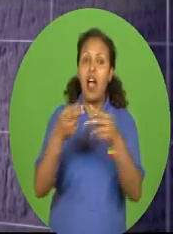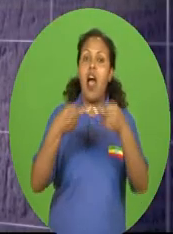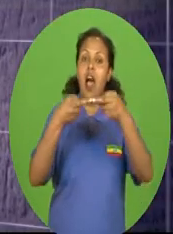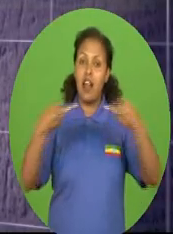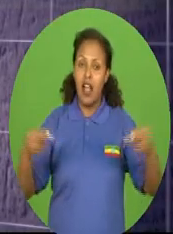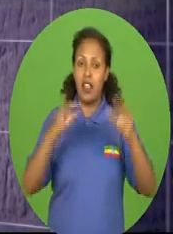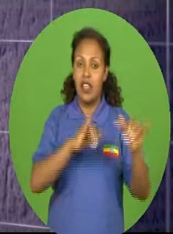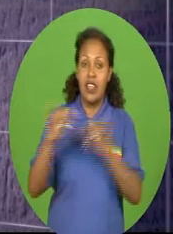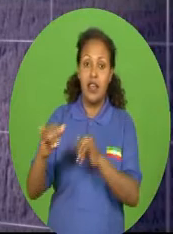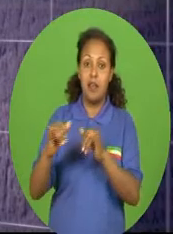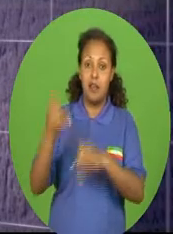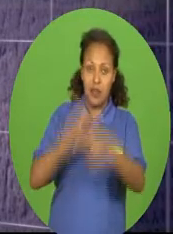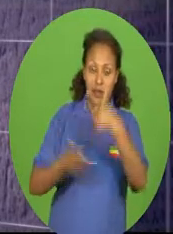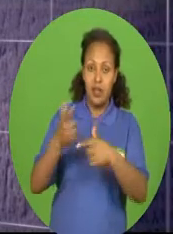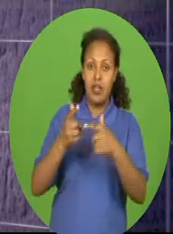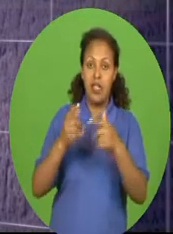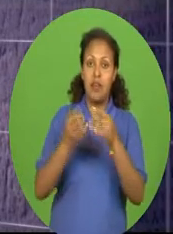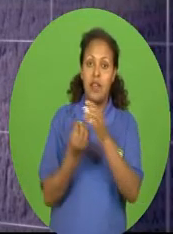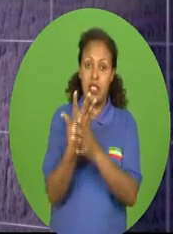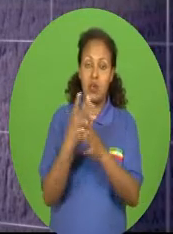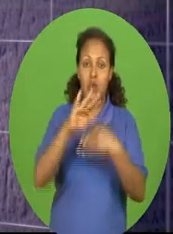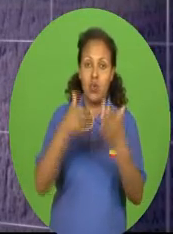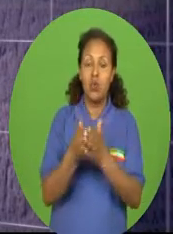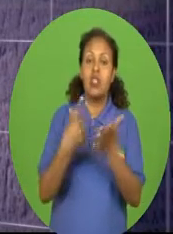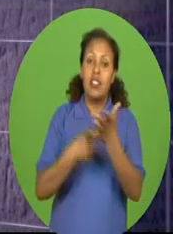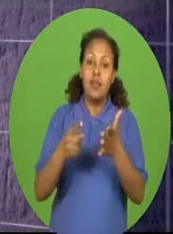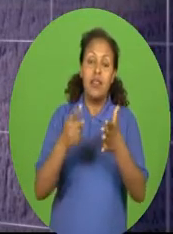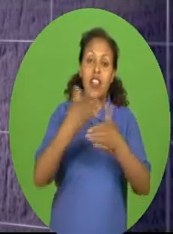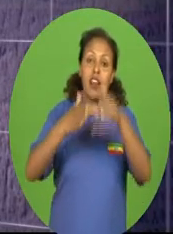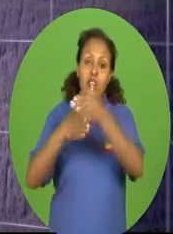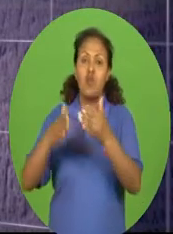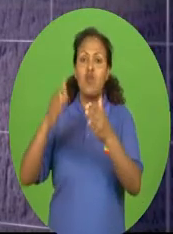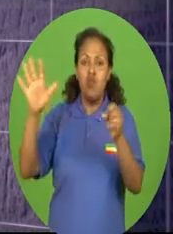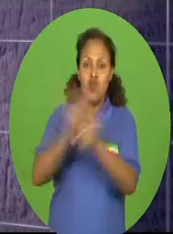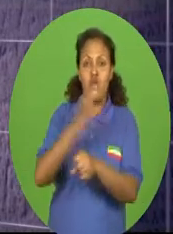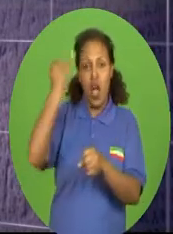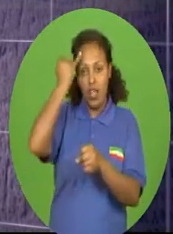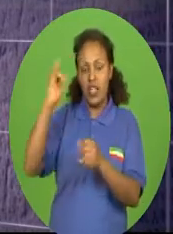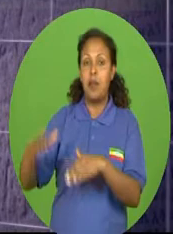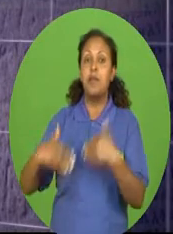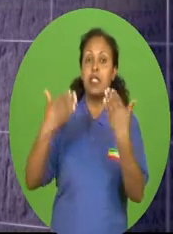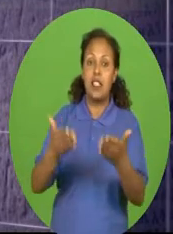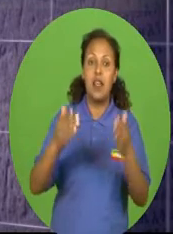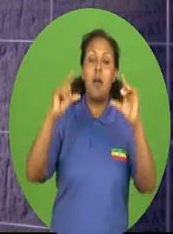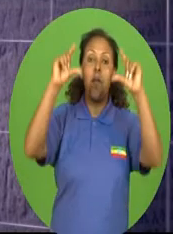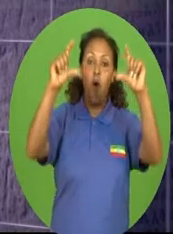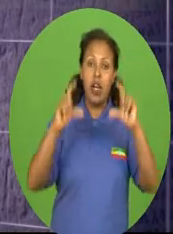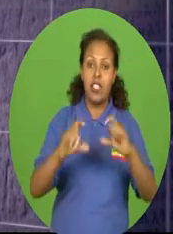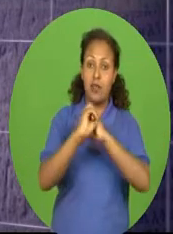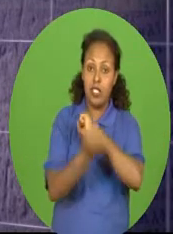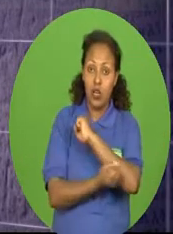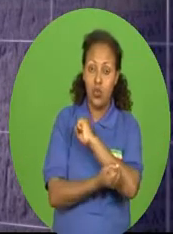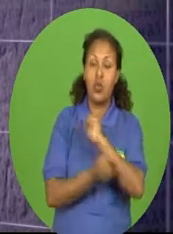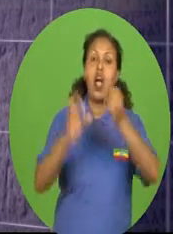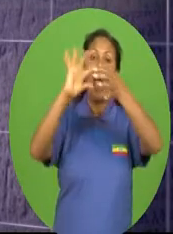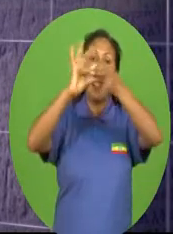ቃላት ሀረጋትን እንደሚፈጥሩ ሁሉ ሀረጋትም በወጉ ተደራጅተው ሙሉ ሐሳብ የሚሰጥ መዋቅር